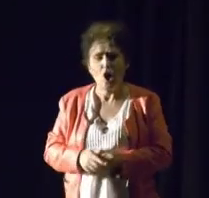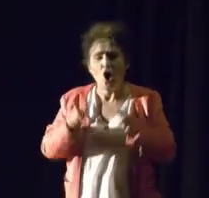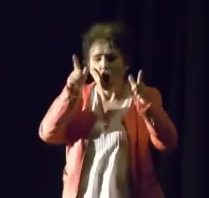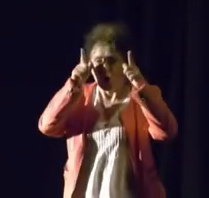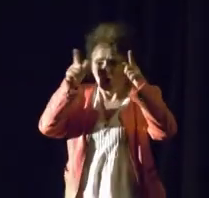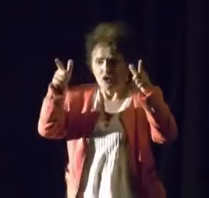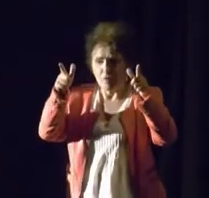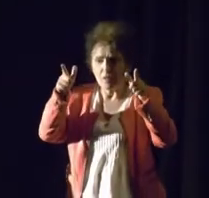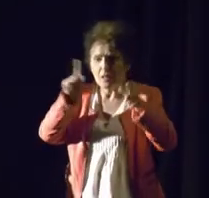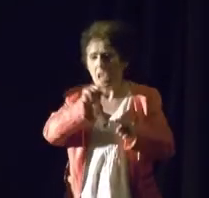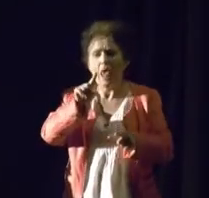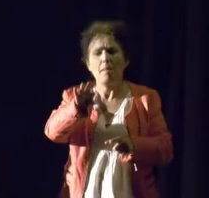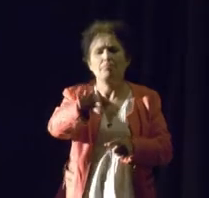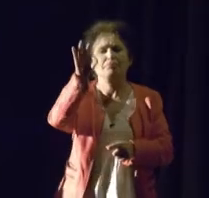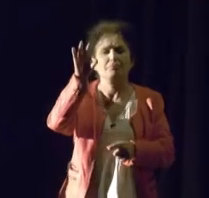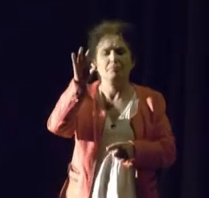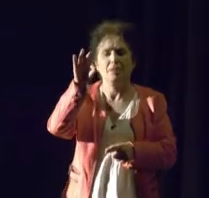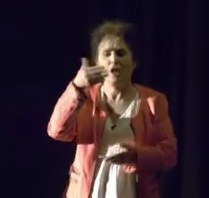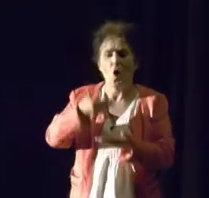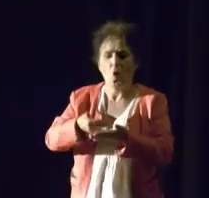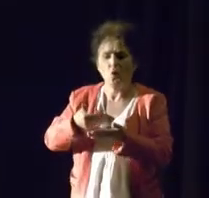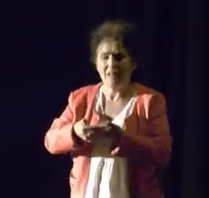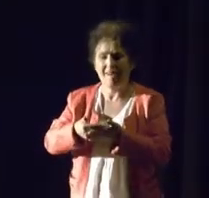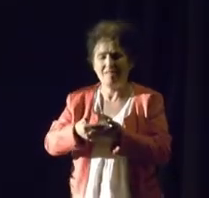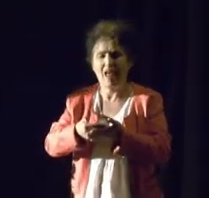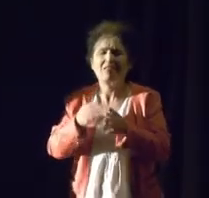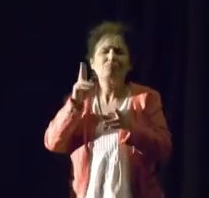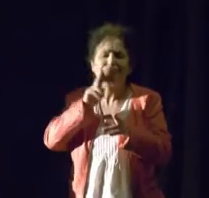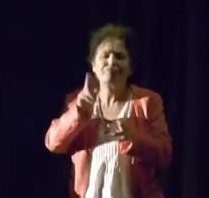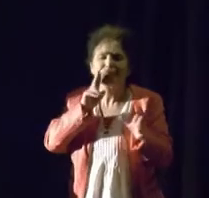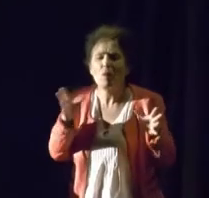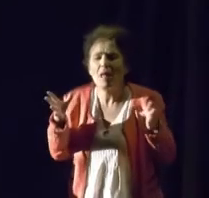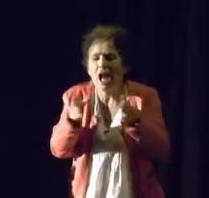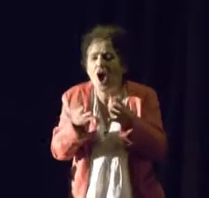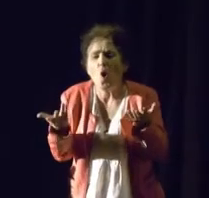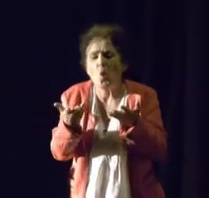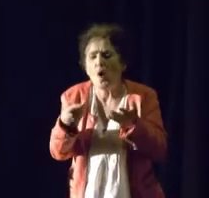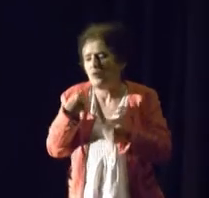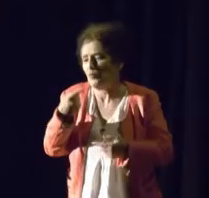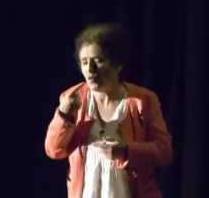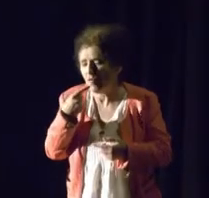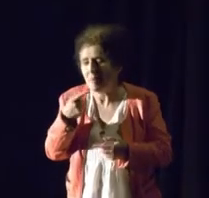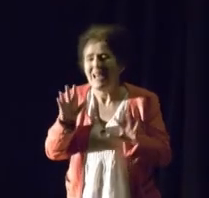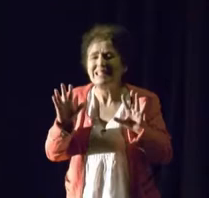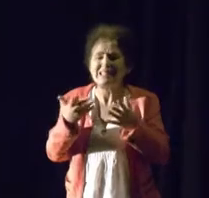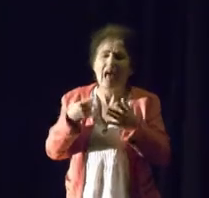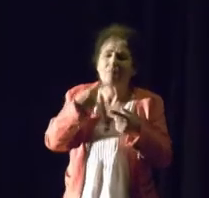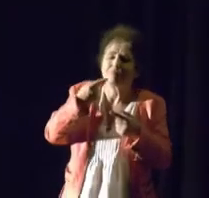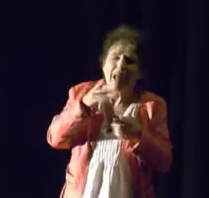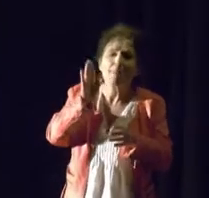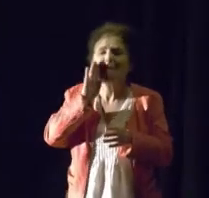Животните не бираат. Основната глорификација, кога станува збор за глорификација